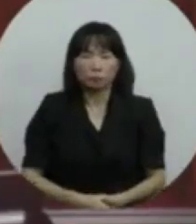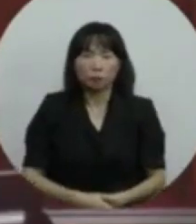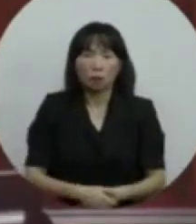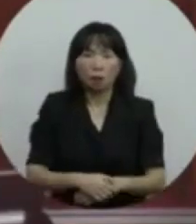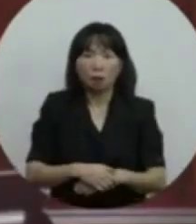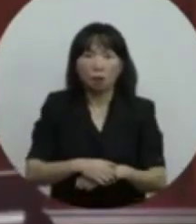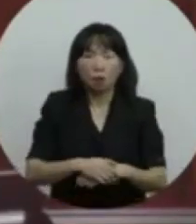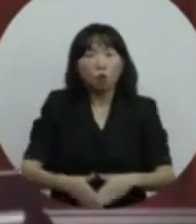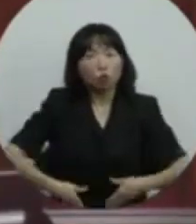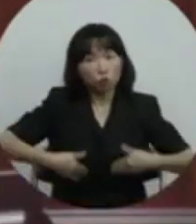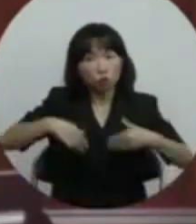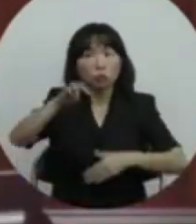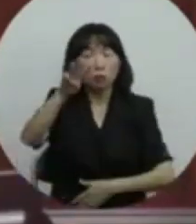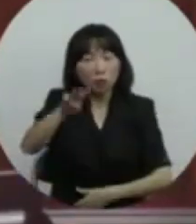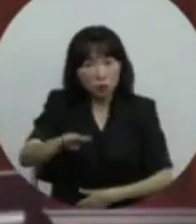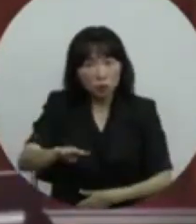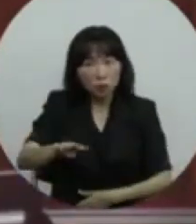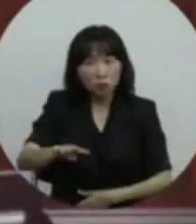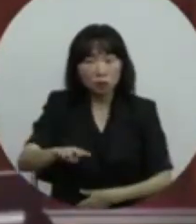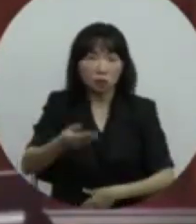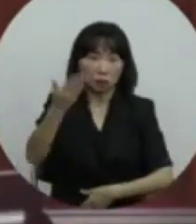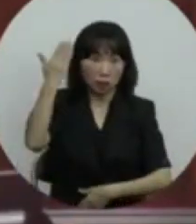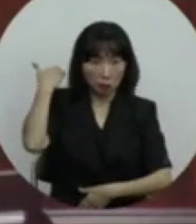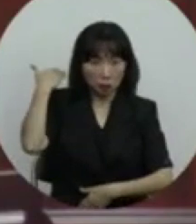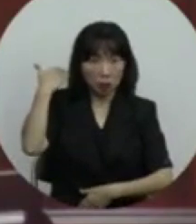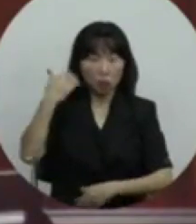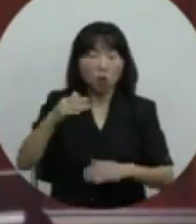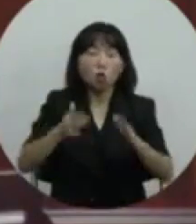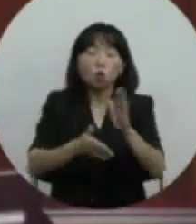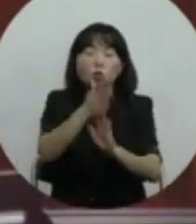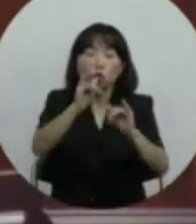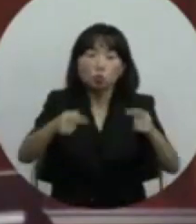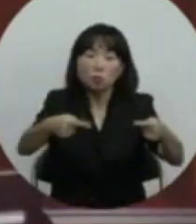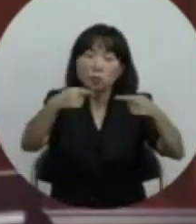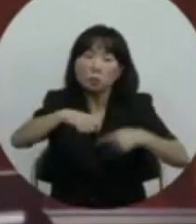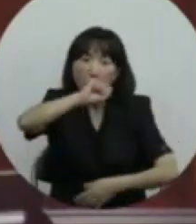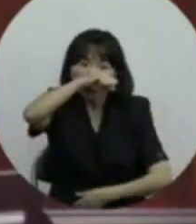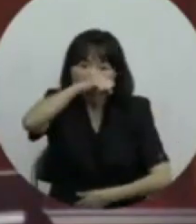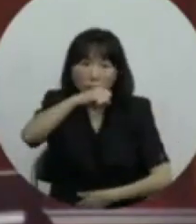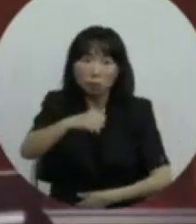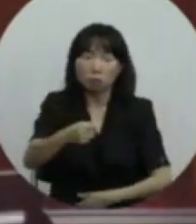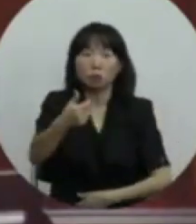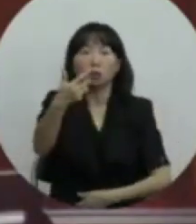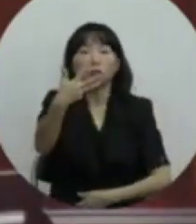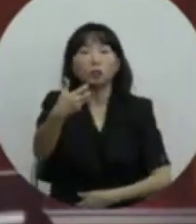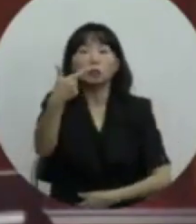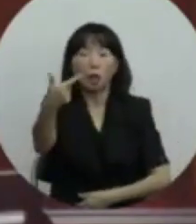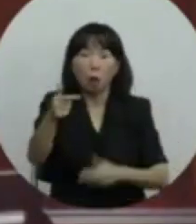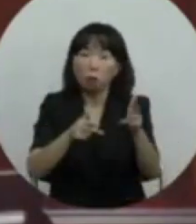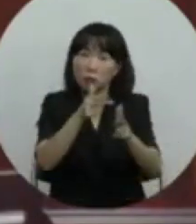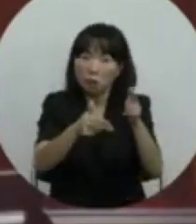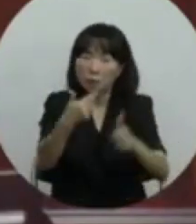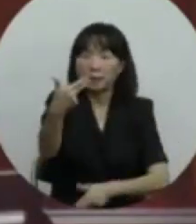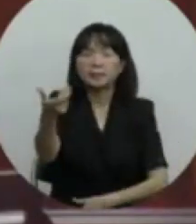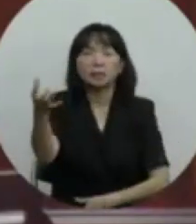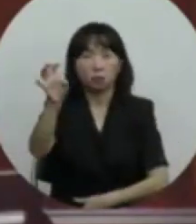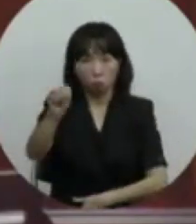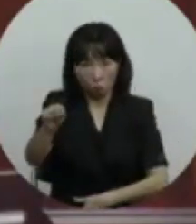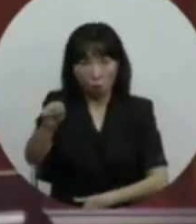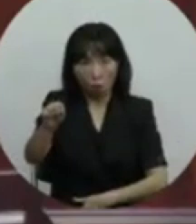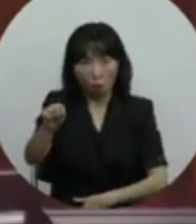강원특별자치도 춘천시는 지난해 주민참여예산을 총 89개 사업에 70억 원을 편성한 데